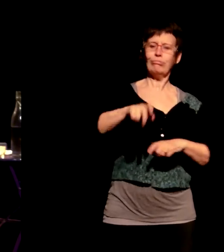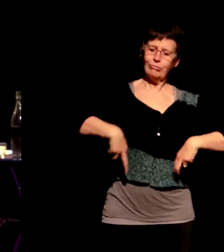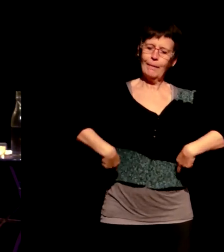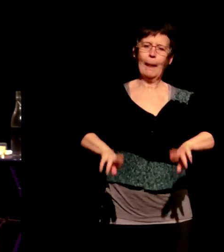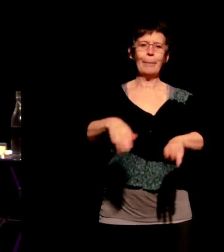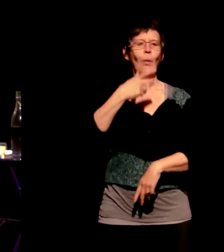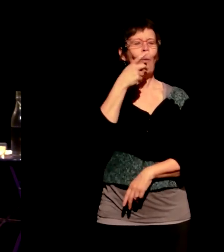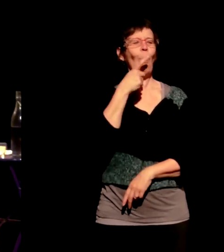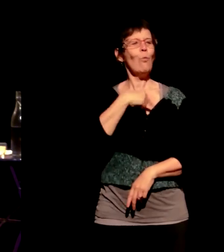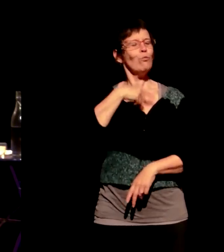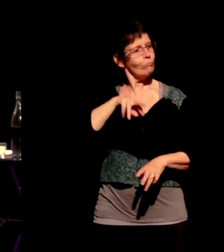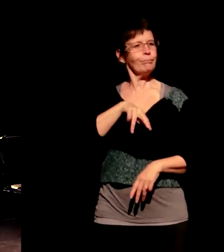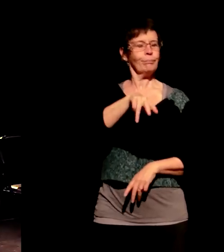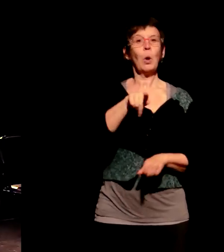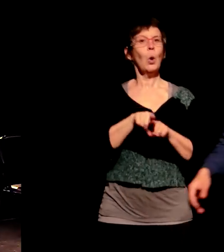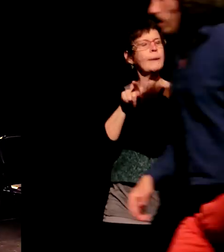Comment il s'appelait ? Philippe Val,